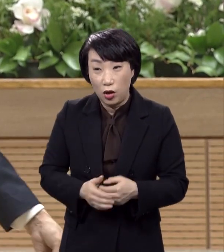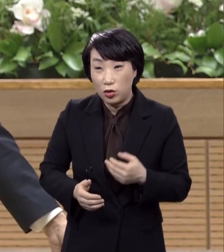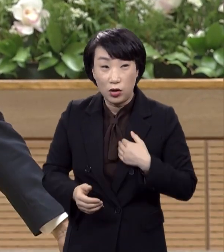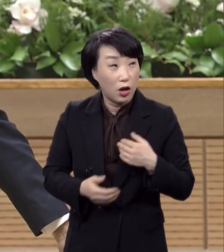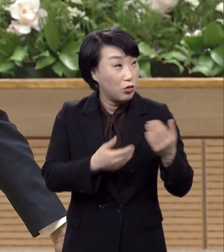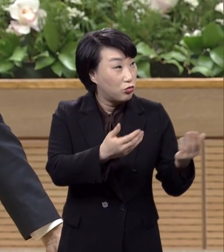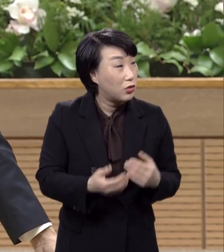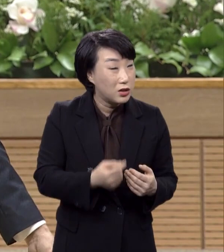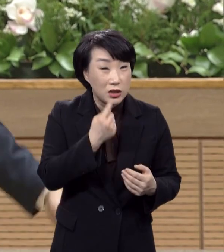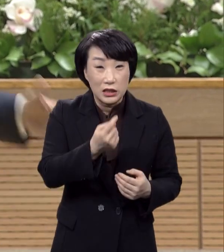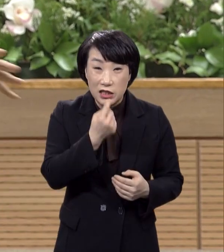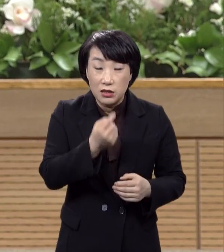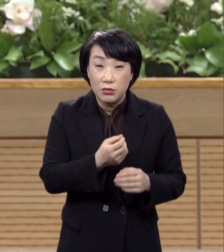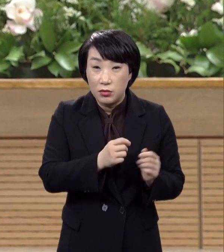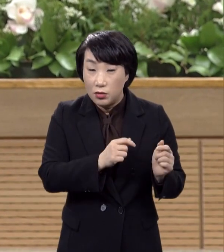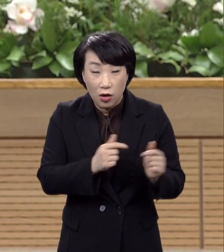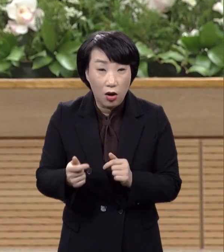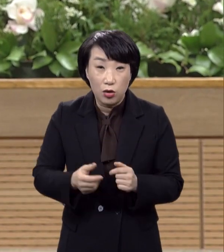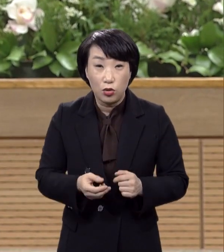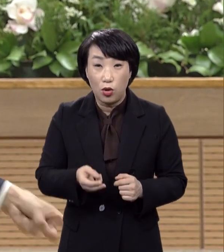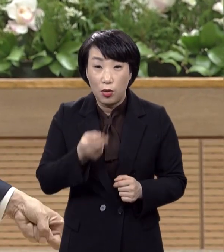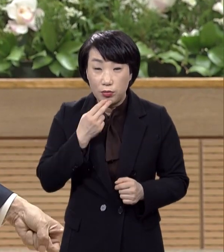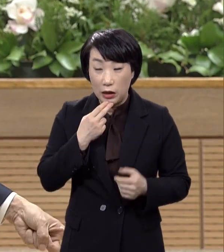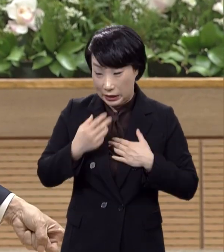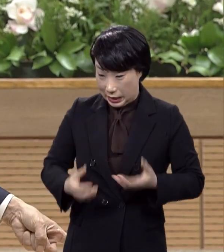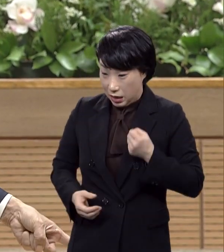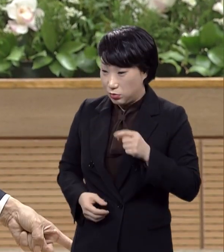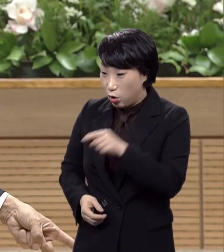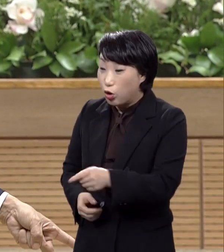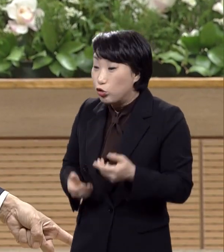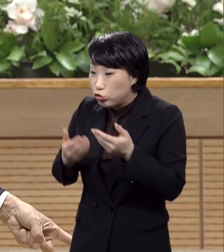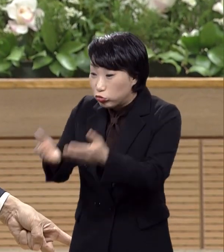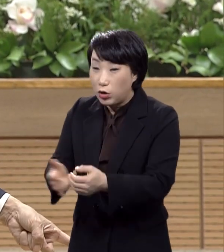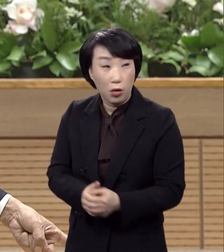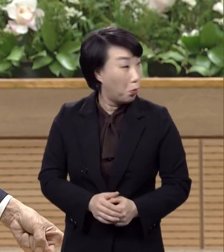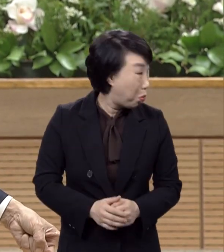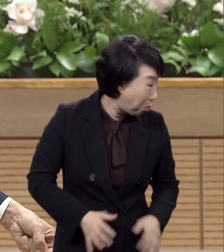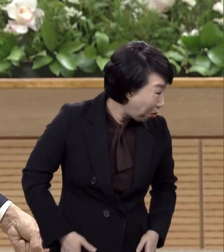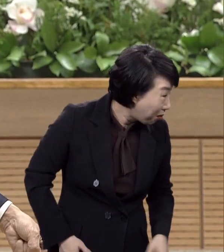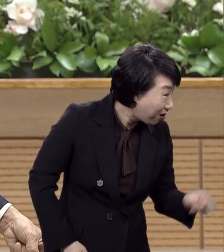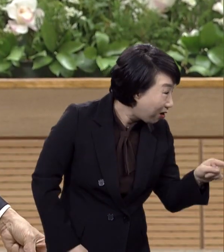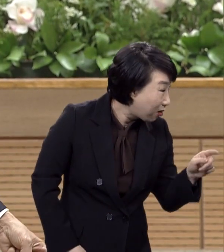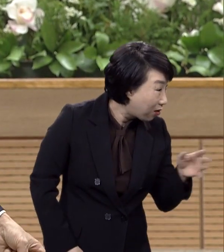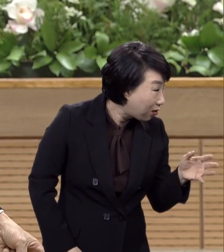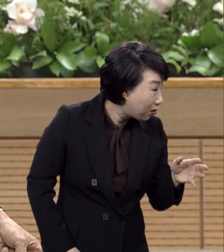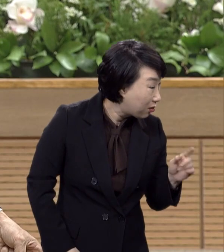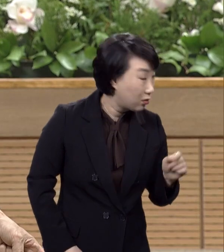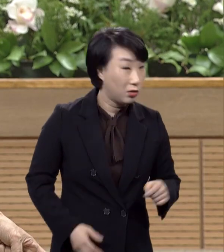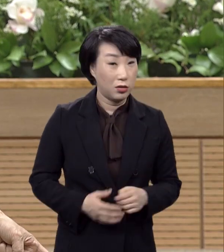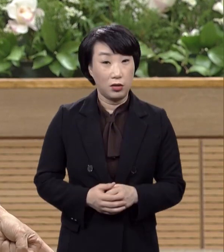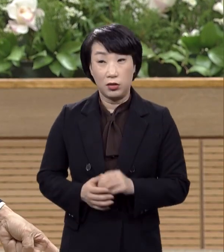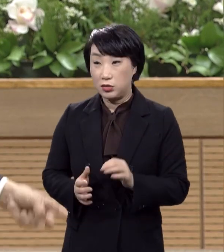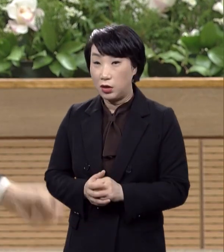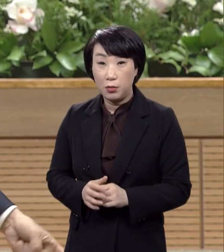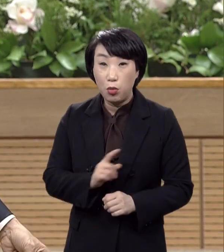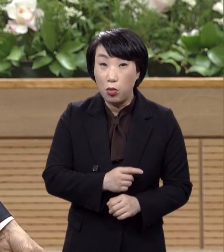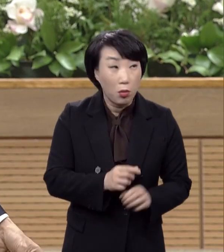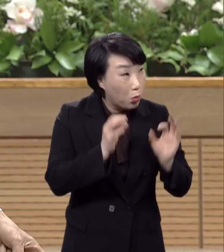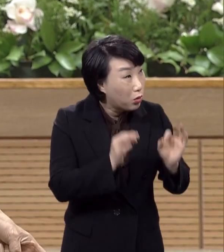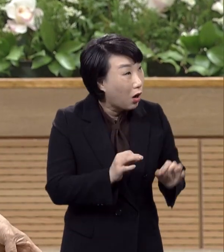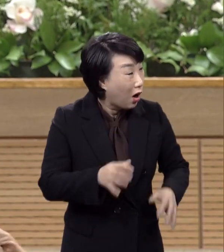은과 금은 없다. 내게 있는 것으로 네게 주느니 뭐냐? 그러면 아무것도 없는 거지가. 쳐다보니까